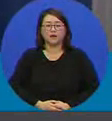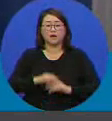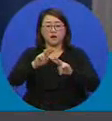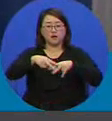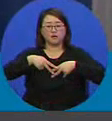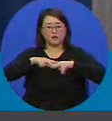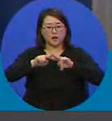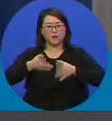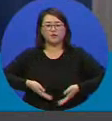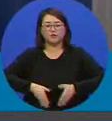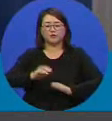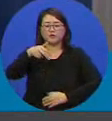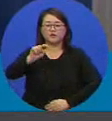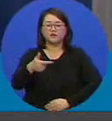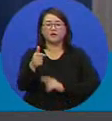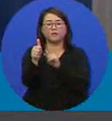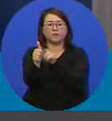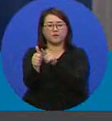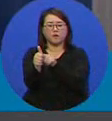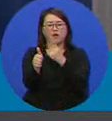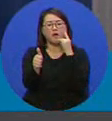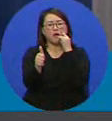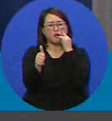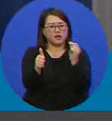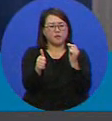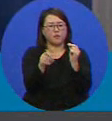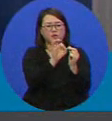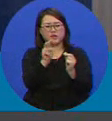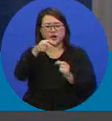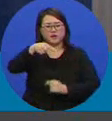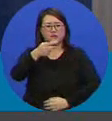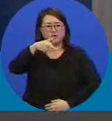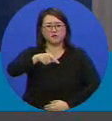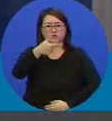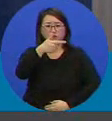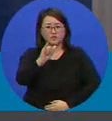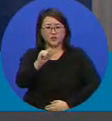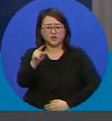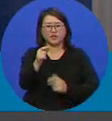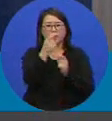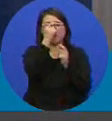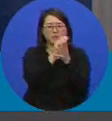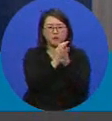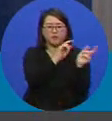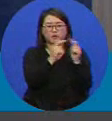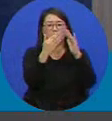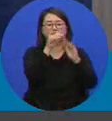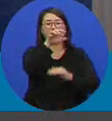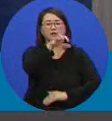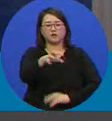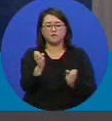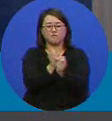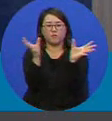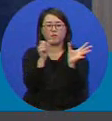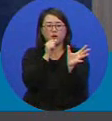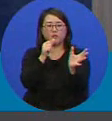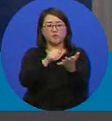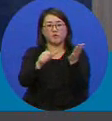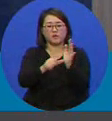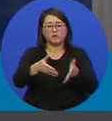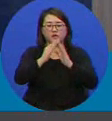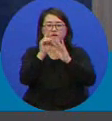남원 출신의 전모 씨는 일본 야스쿠니 신사에 폭발물을 설치한 혐의로 현지에서 수감 중인데요. 전 씨가 일본